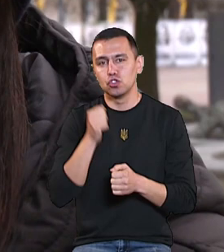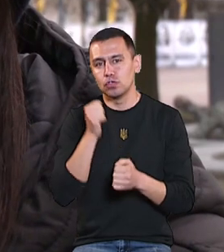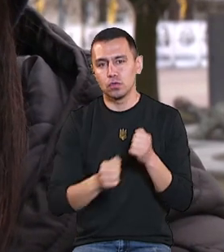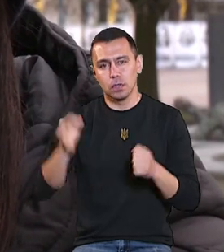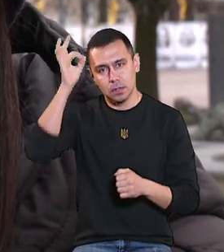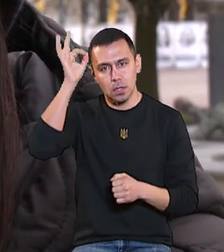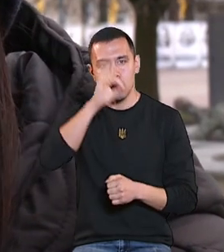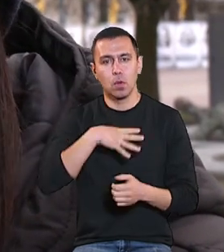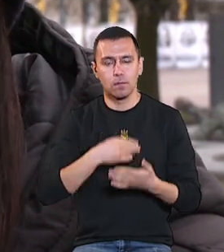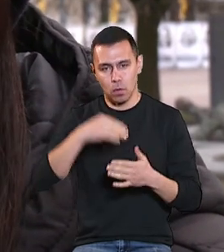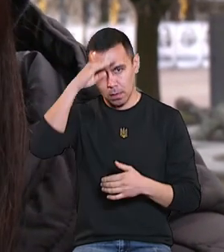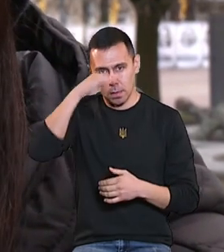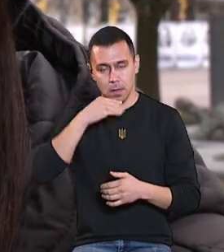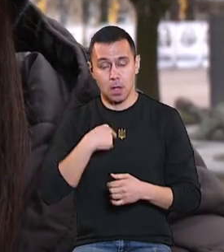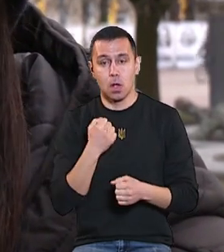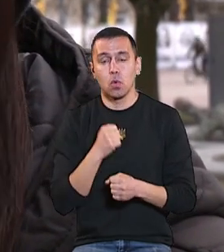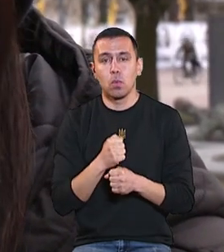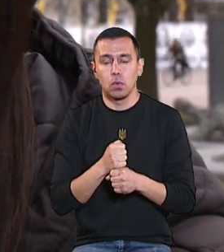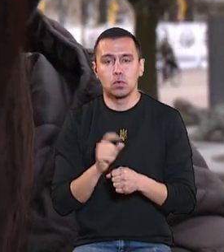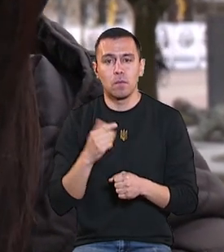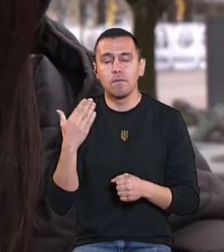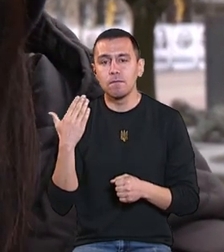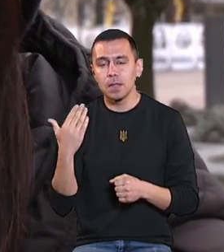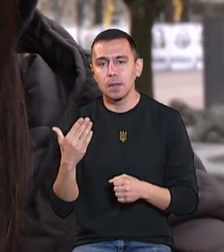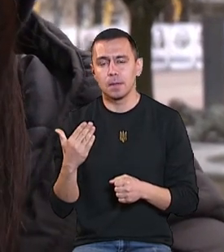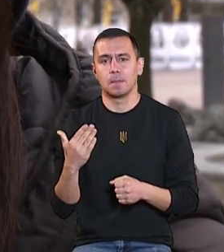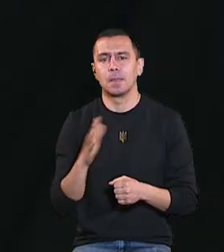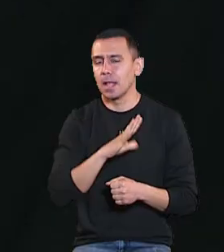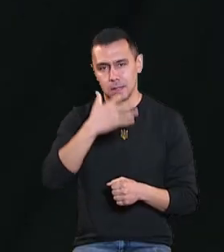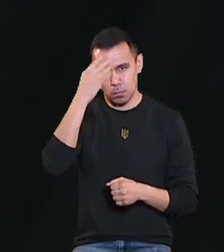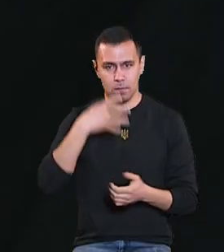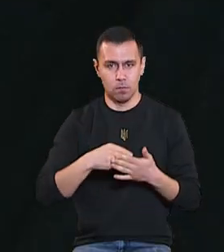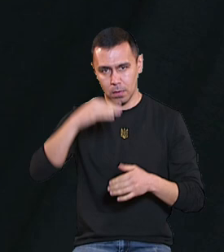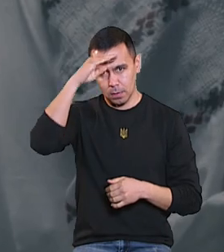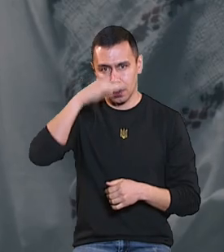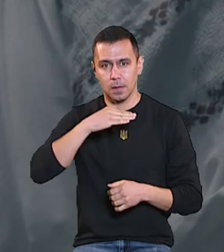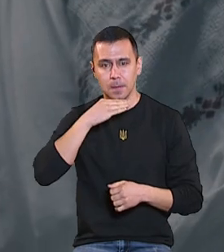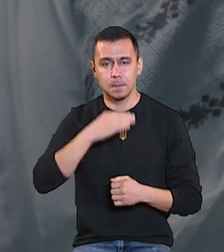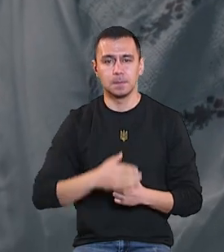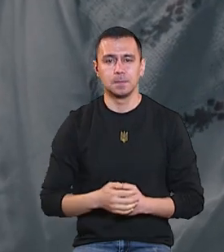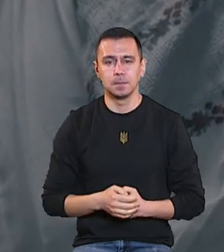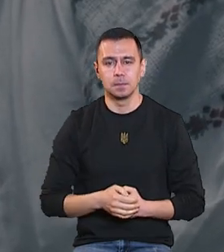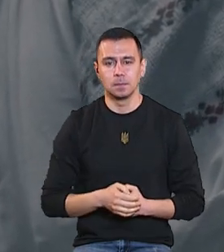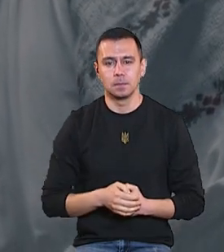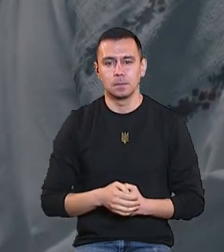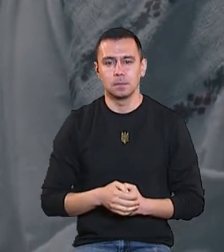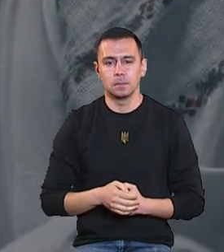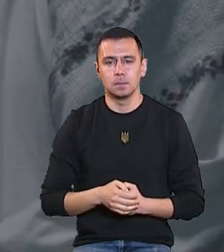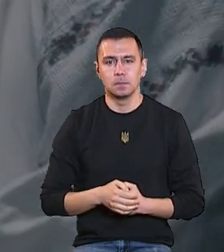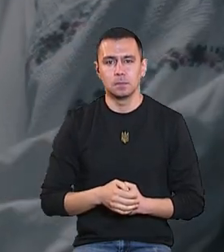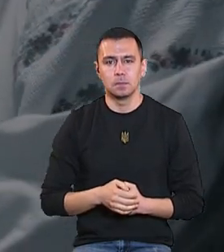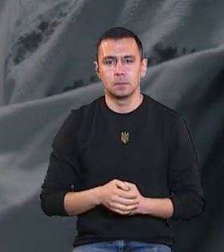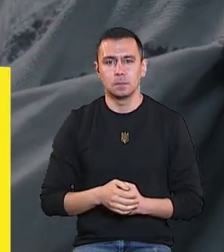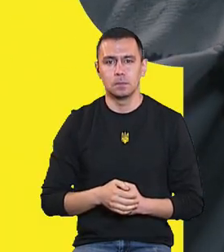він згадує про тата. І я роблю від себе все можливе, щоб він його не забув. Ярослав Антошевський, Іван Мовчан, Суспільне новини,